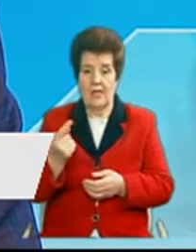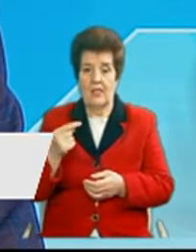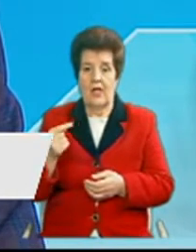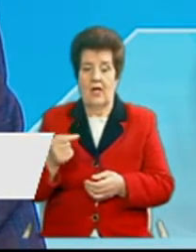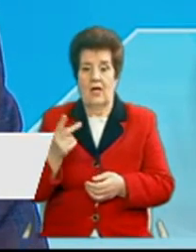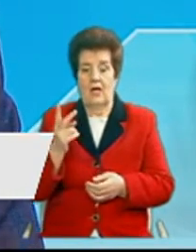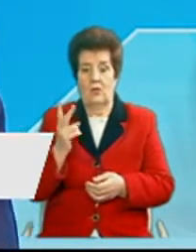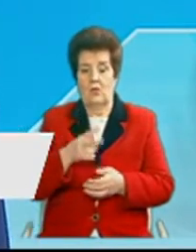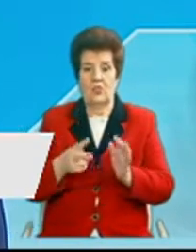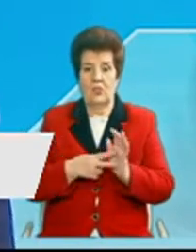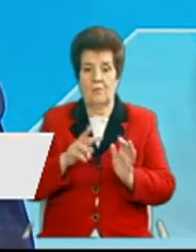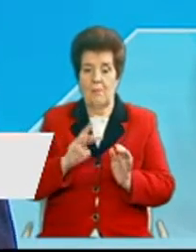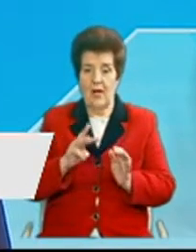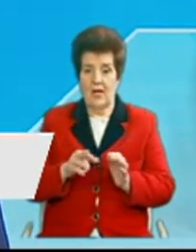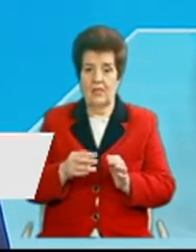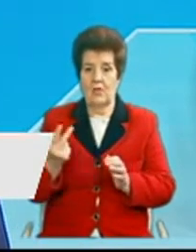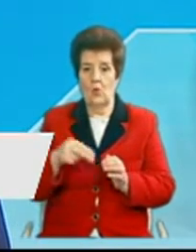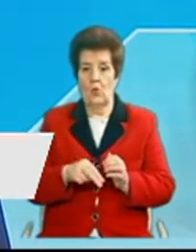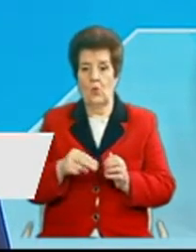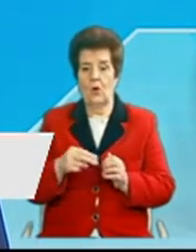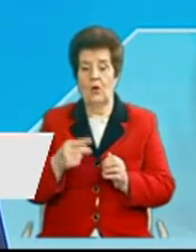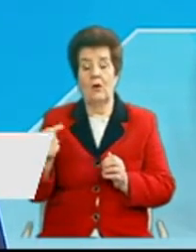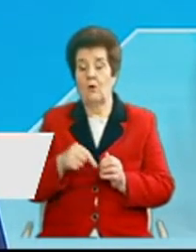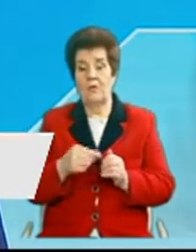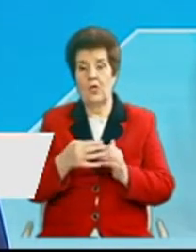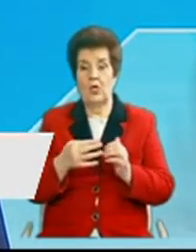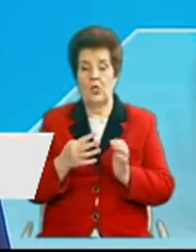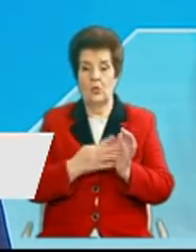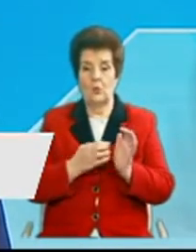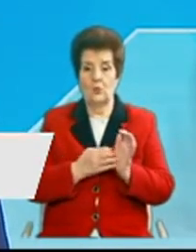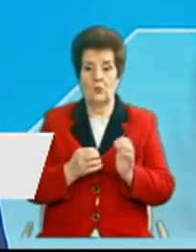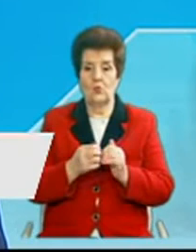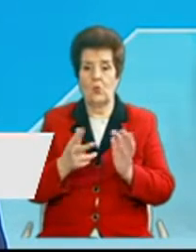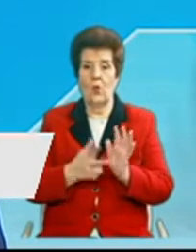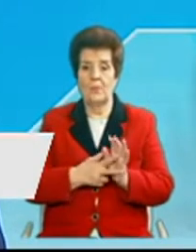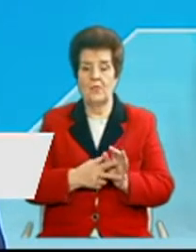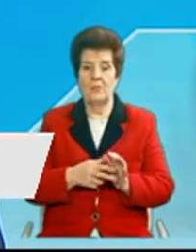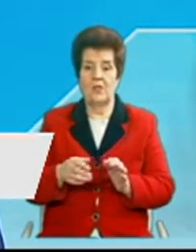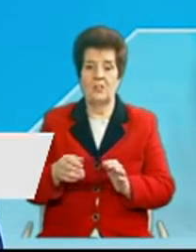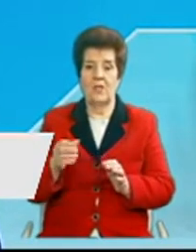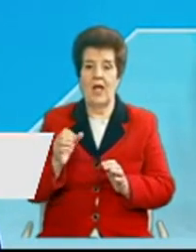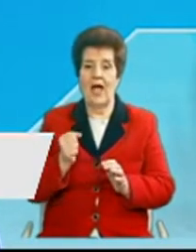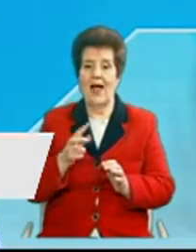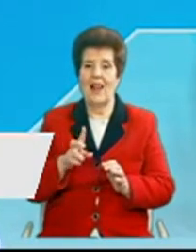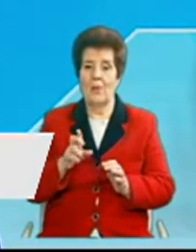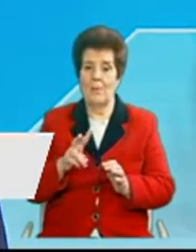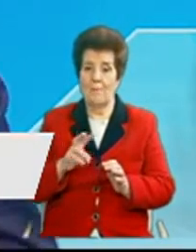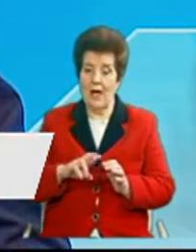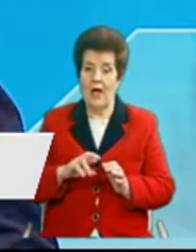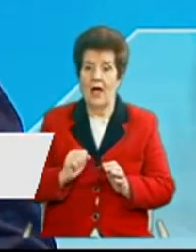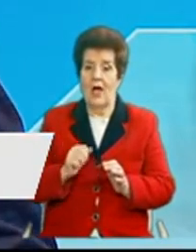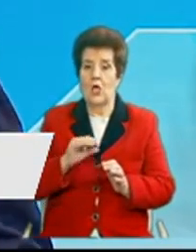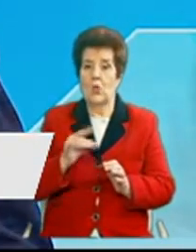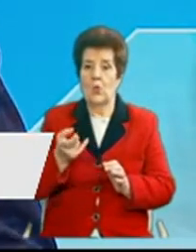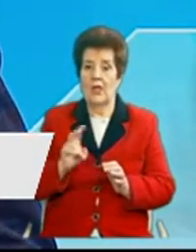1918, care mai apoi a fost consfințit la 1 decembrie la Marea Adunare de la Alba Iulia, nu l-a anulat nimeni. Pur